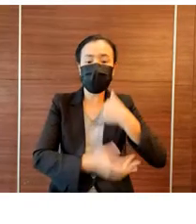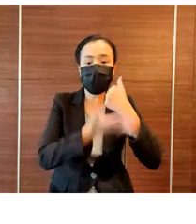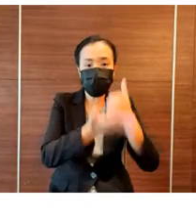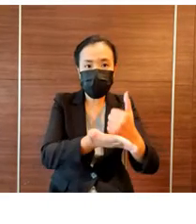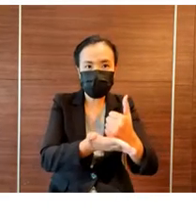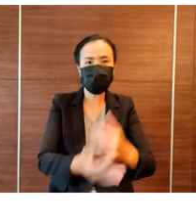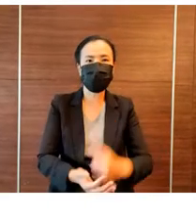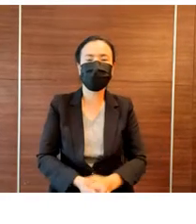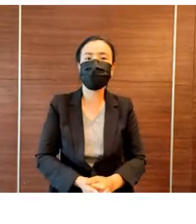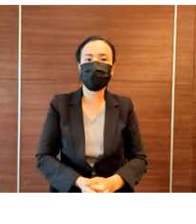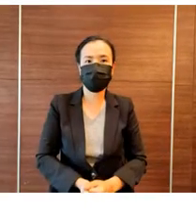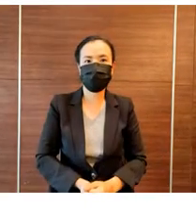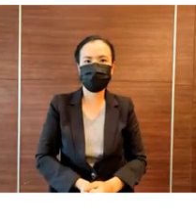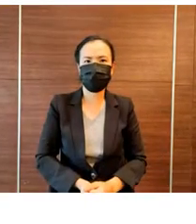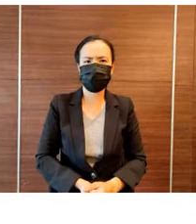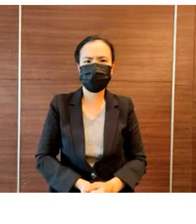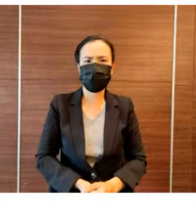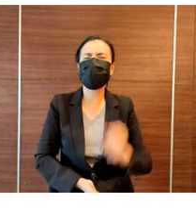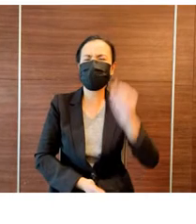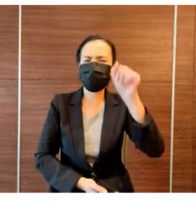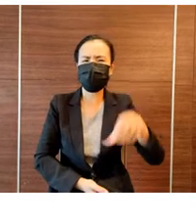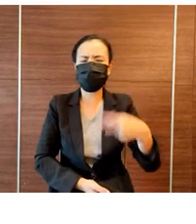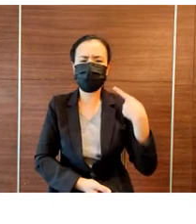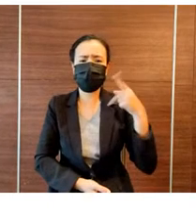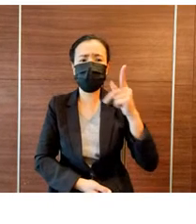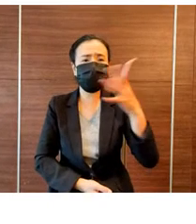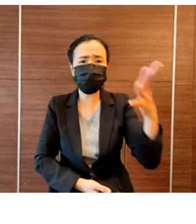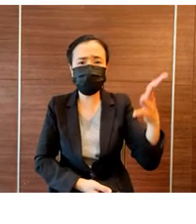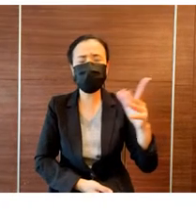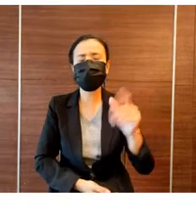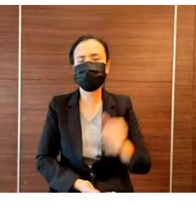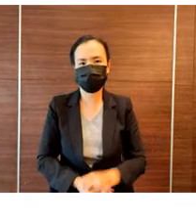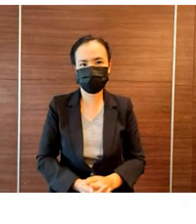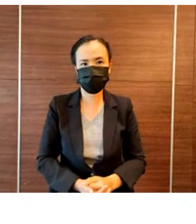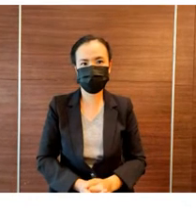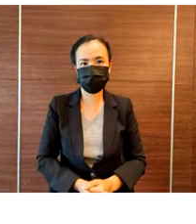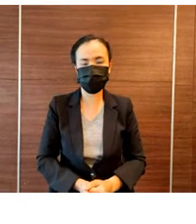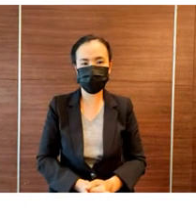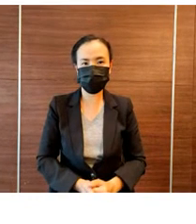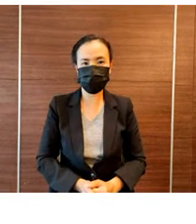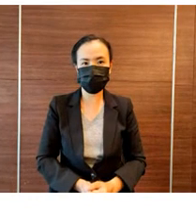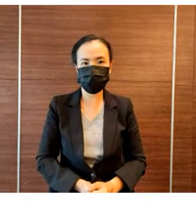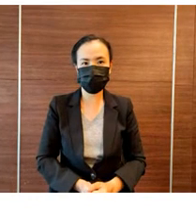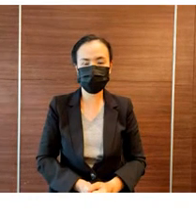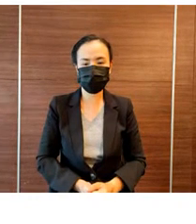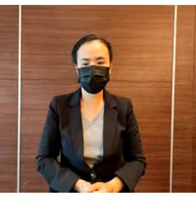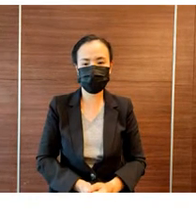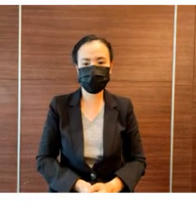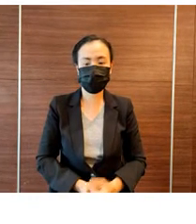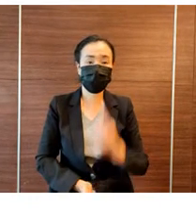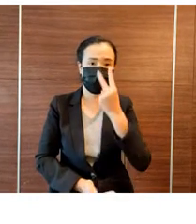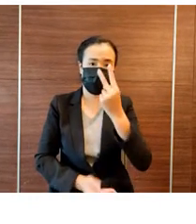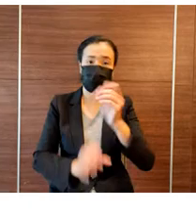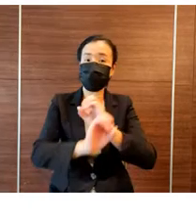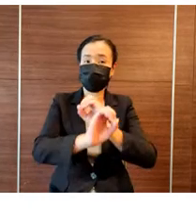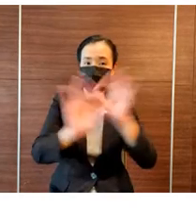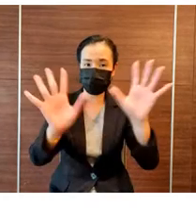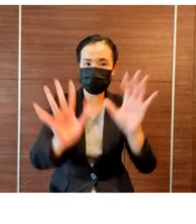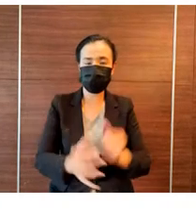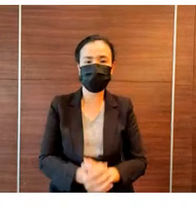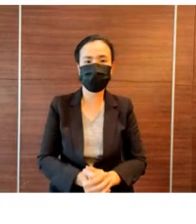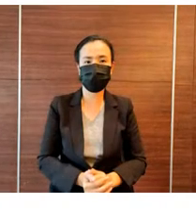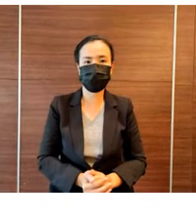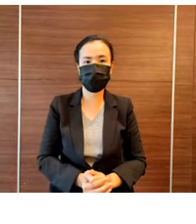มันก็เลยทำให้เห็นว่าอย่างน้อยมันก็ไม่เสียเปล่านะครับและอีกอย่างนึงเนี่ยมันความรุนแรงมันเห็นชัดเจนนะครับอย่างล่